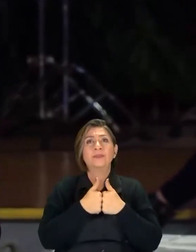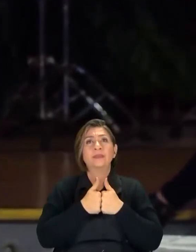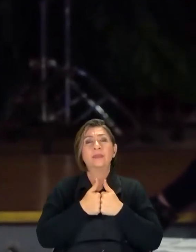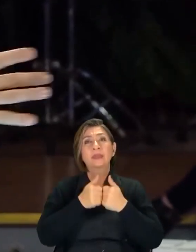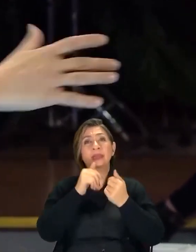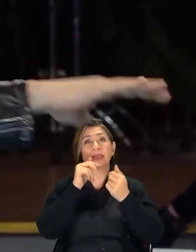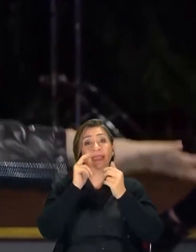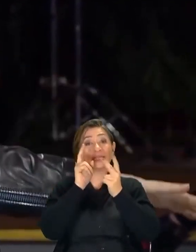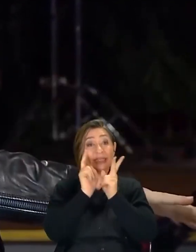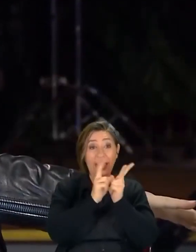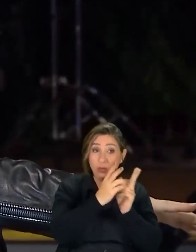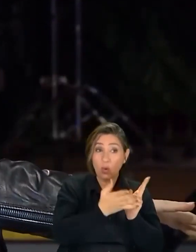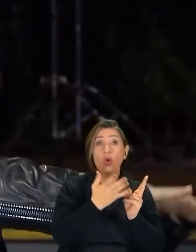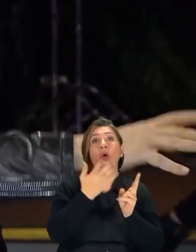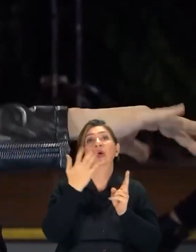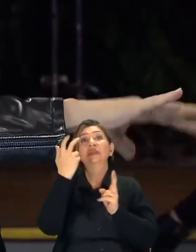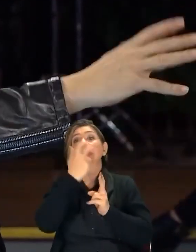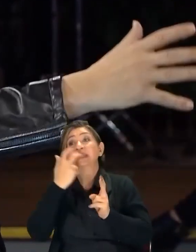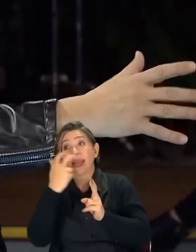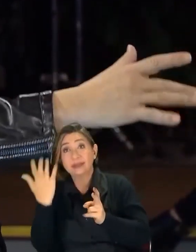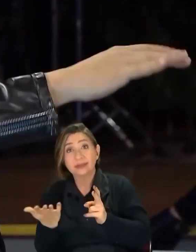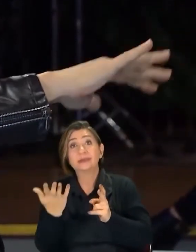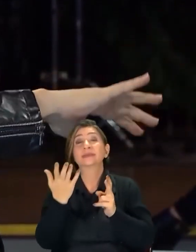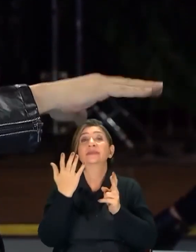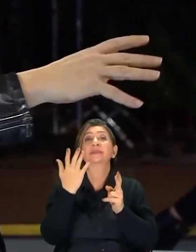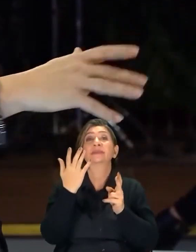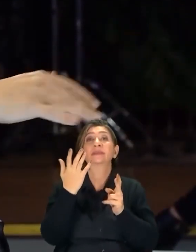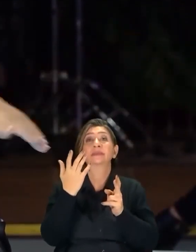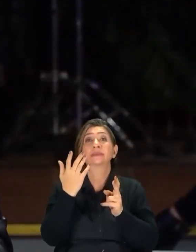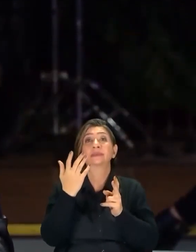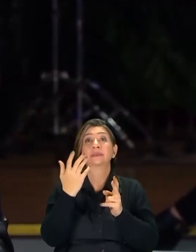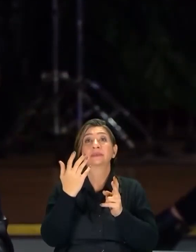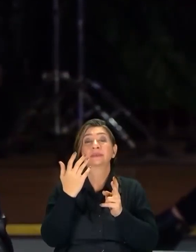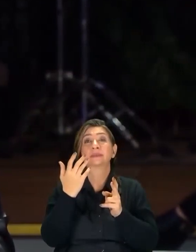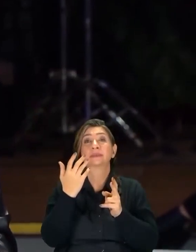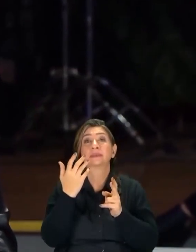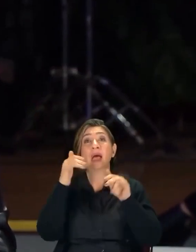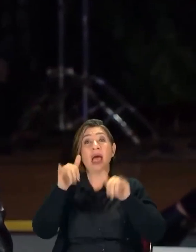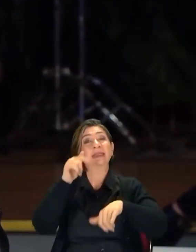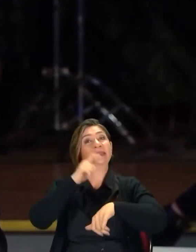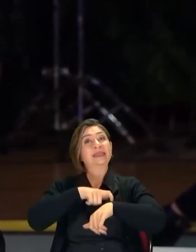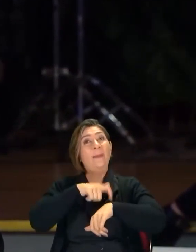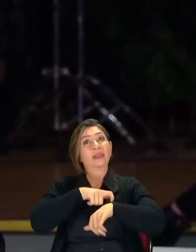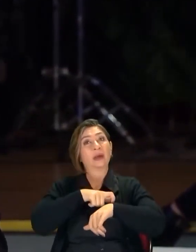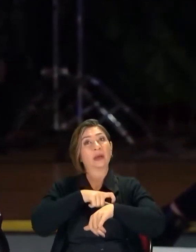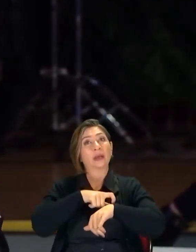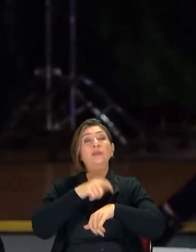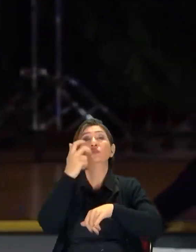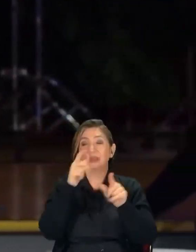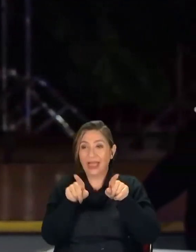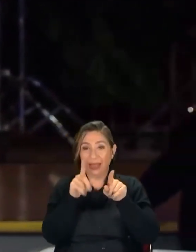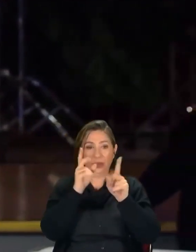sahne performanslarını hem sahne Eee sanatları yani Tiyatro ve Eee aynı zamanda